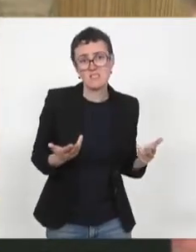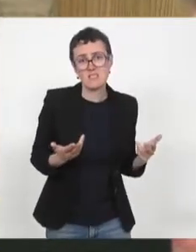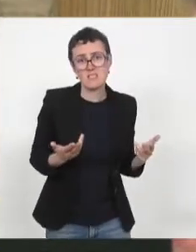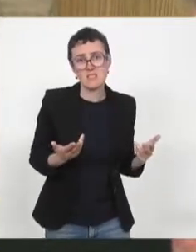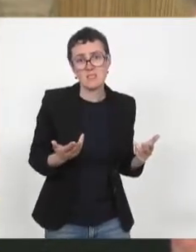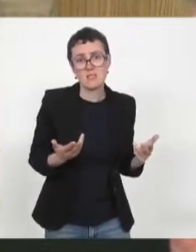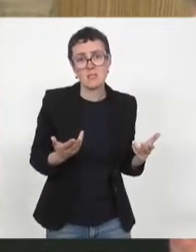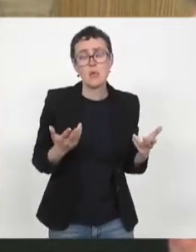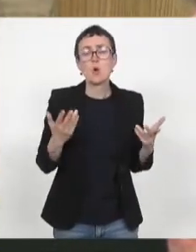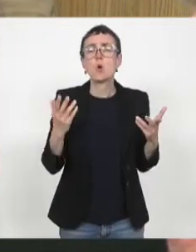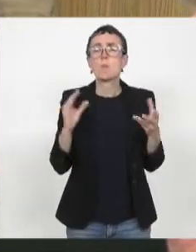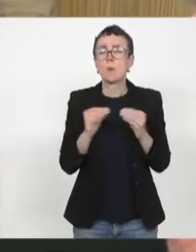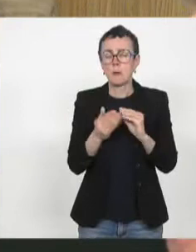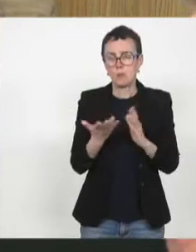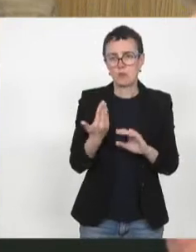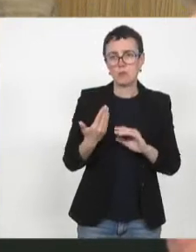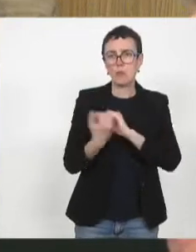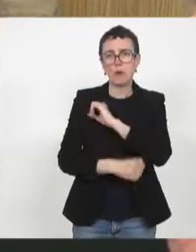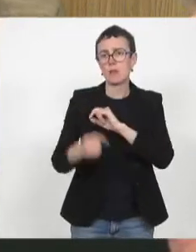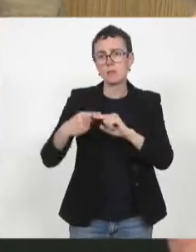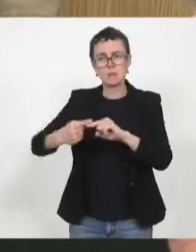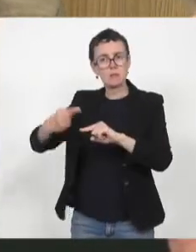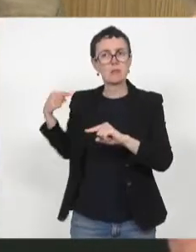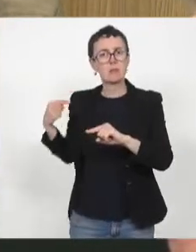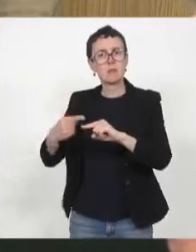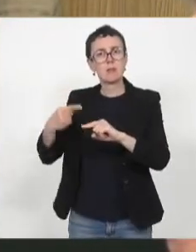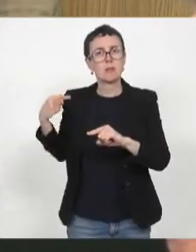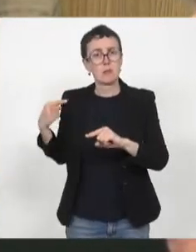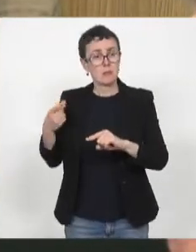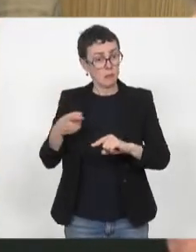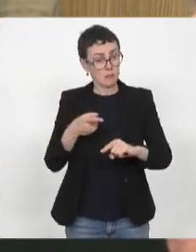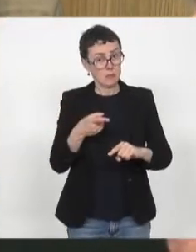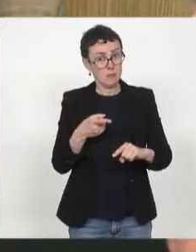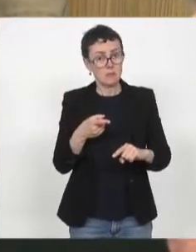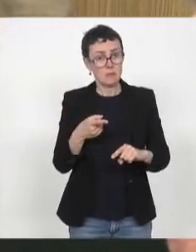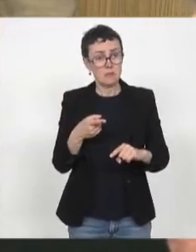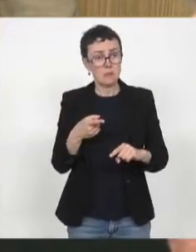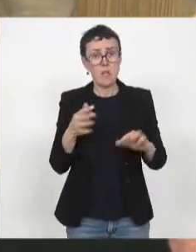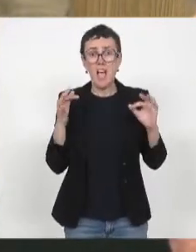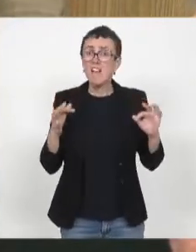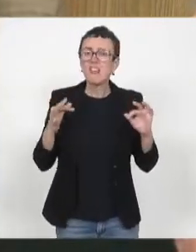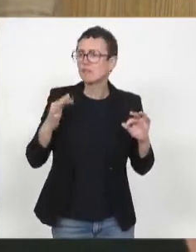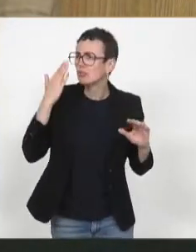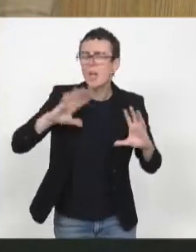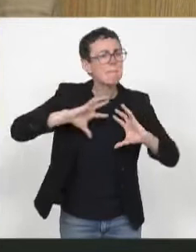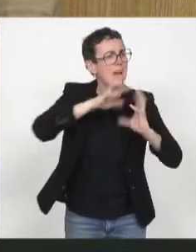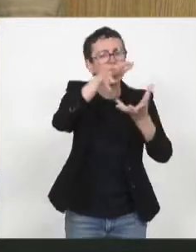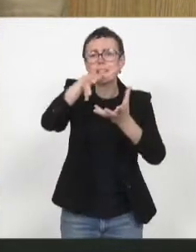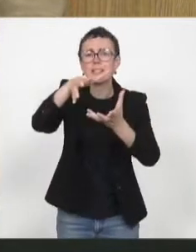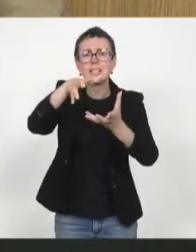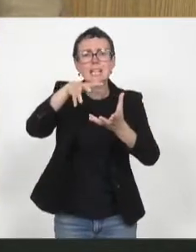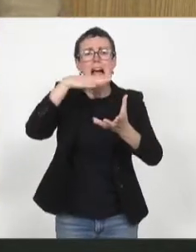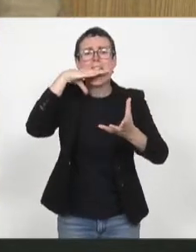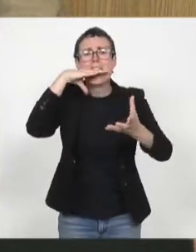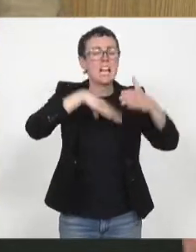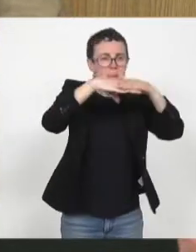cette semaine, sur les 9 limites planétaires, nous avons dépassé la 6e limite planétaire, celle qui